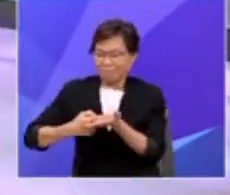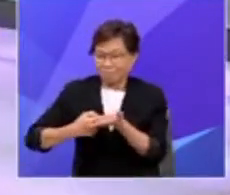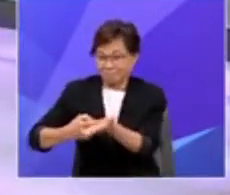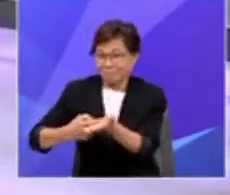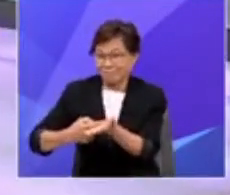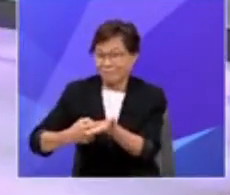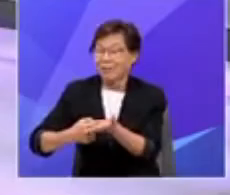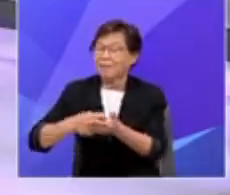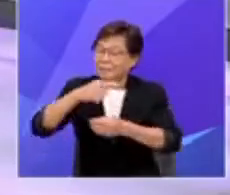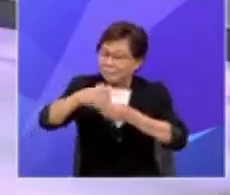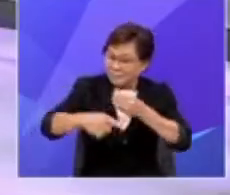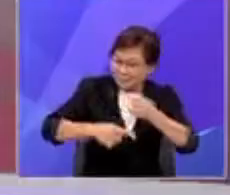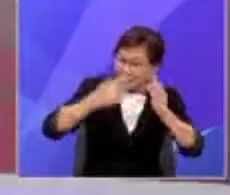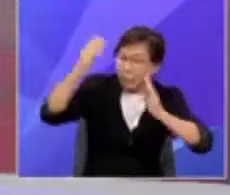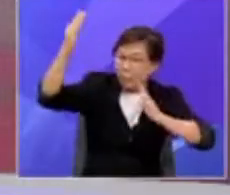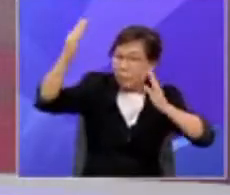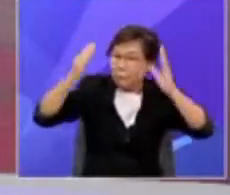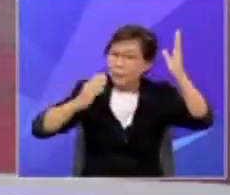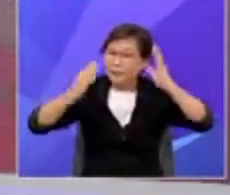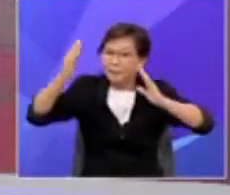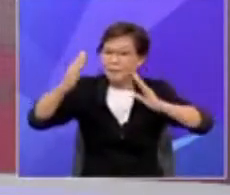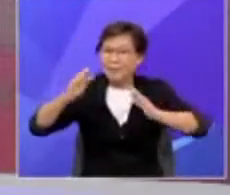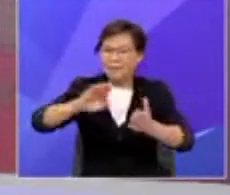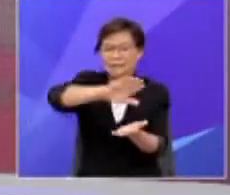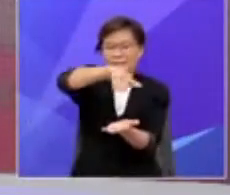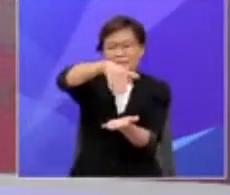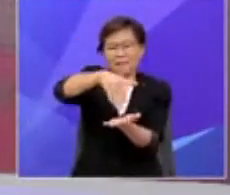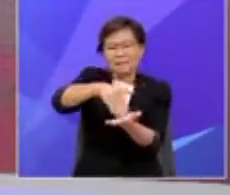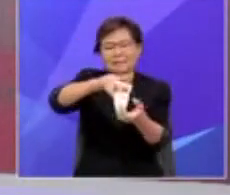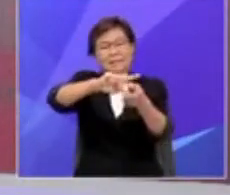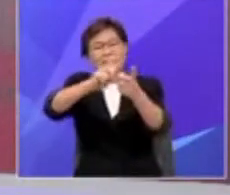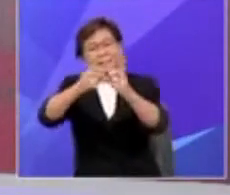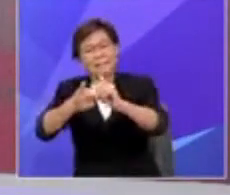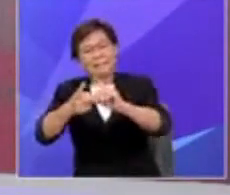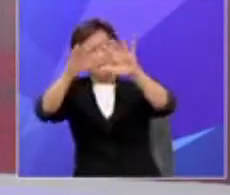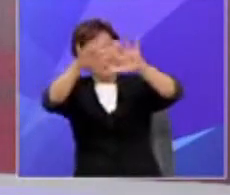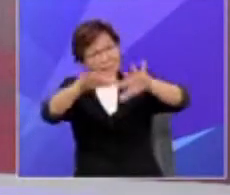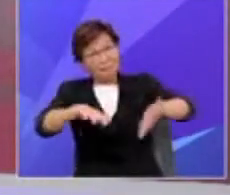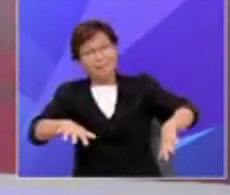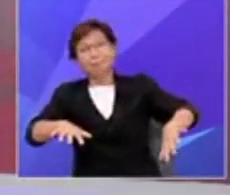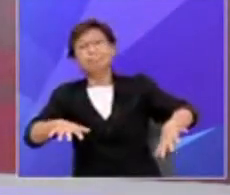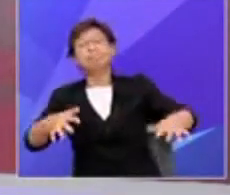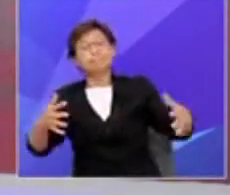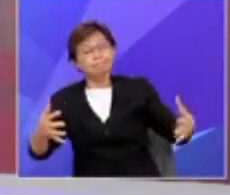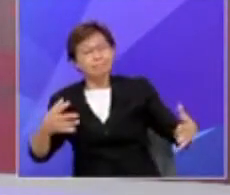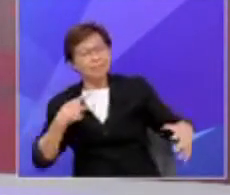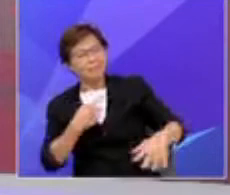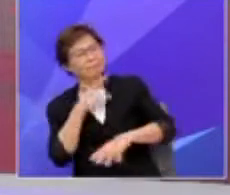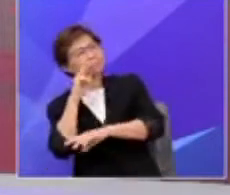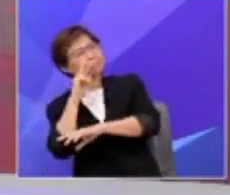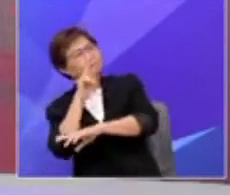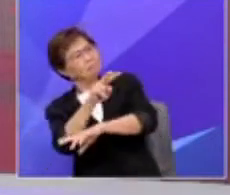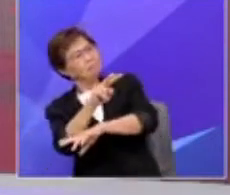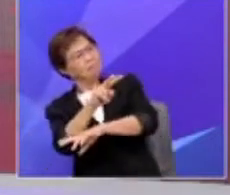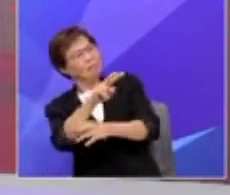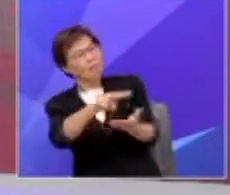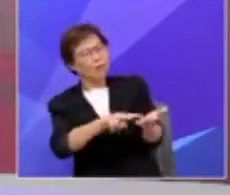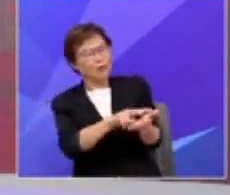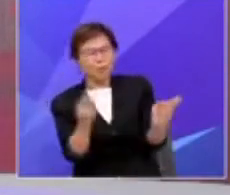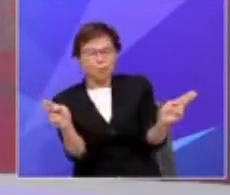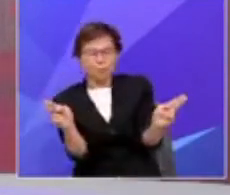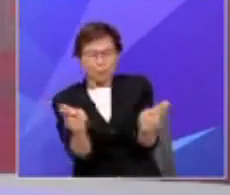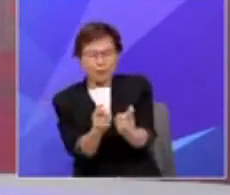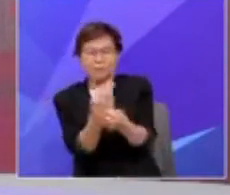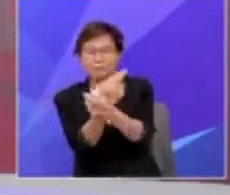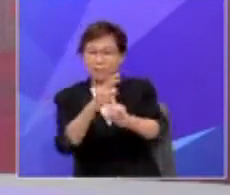tentang melece sebagai nadi digital Asian kita saksikan dulu video pendek